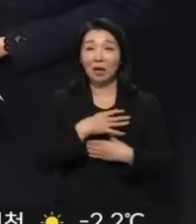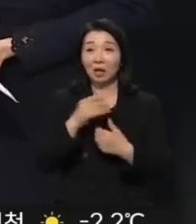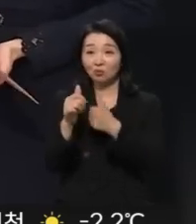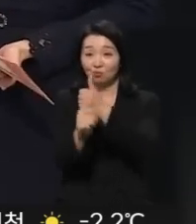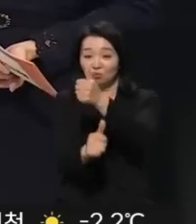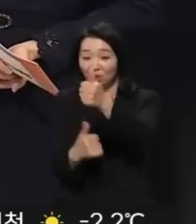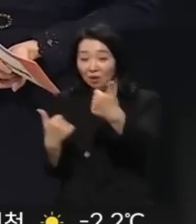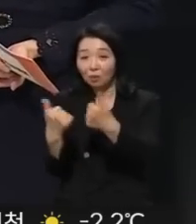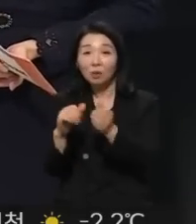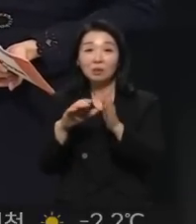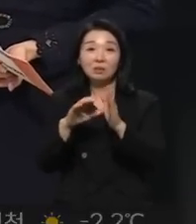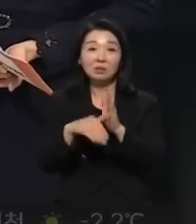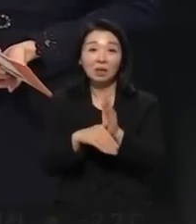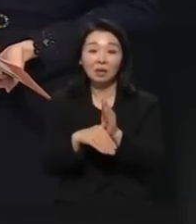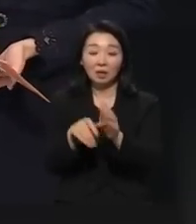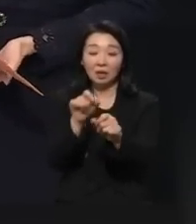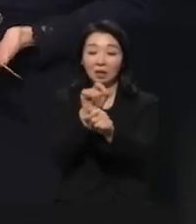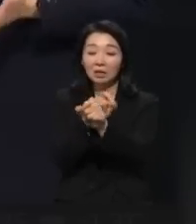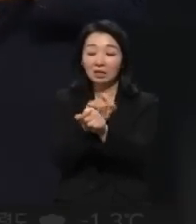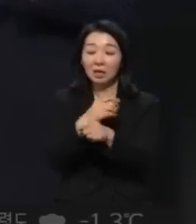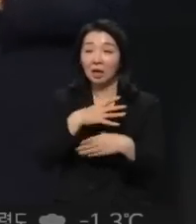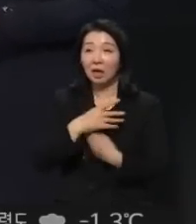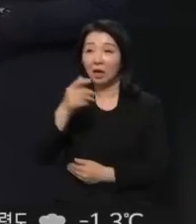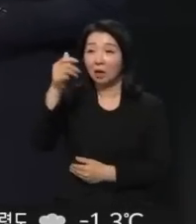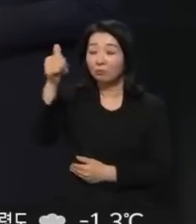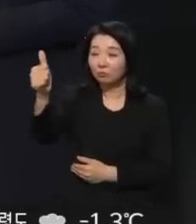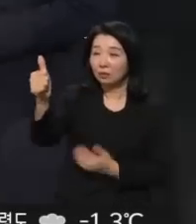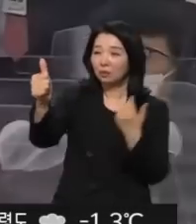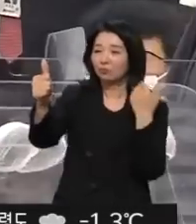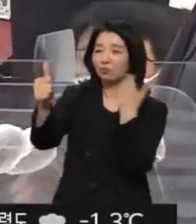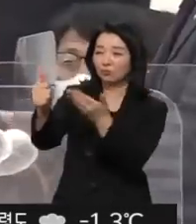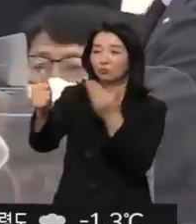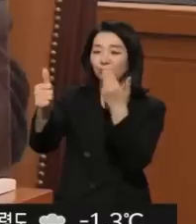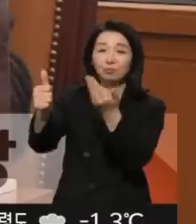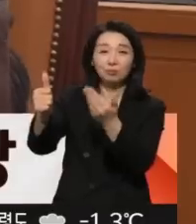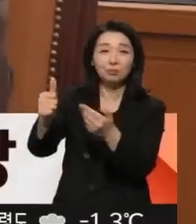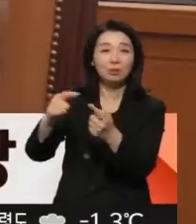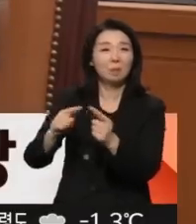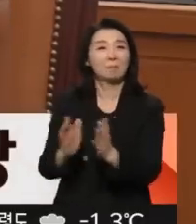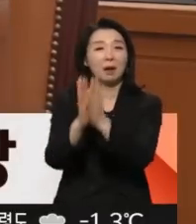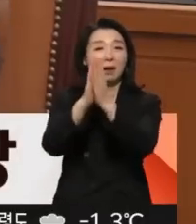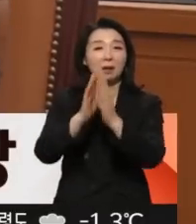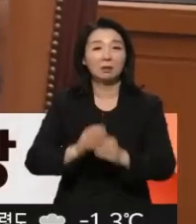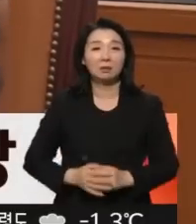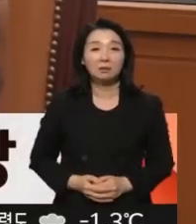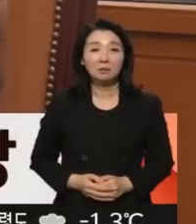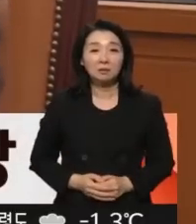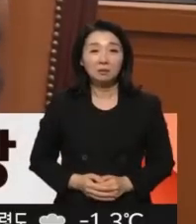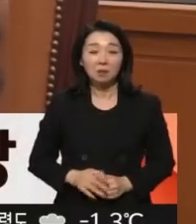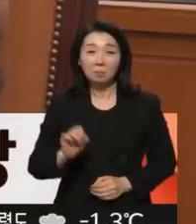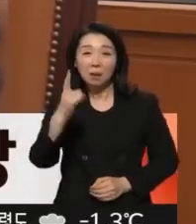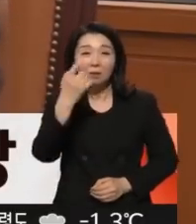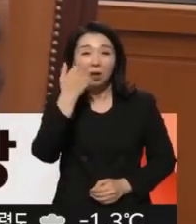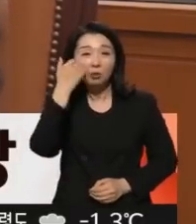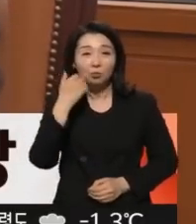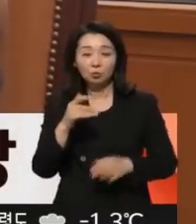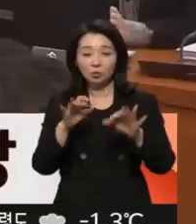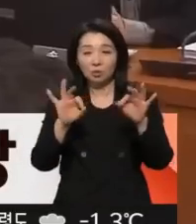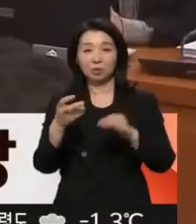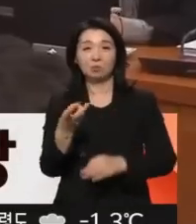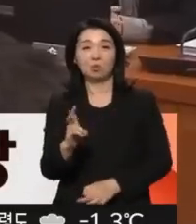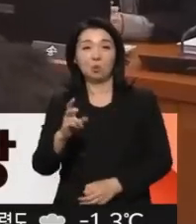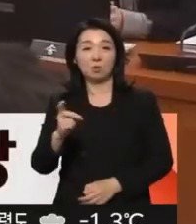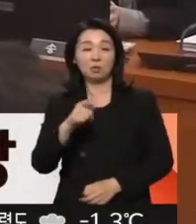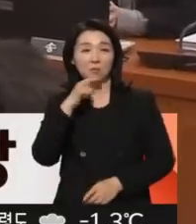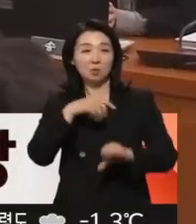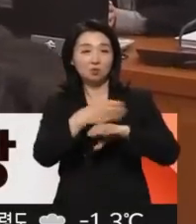일인데요. 네. 이상민 행안부 장관에 대한 질의를 놓고 좀 충돌이 일어난 겁니다. 발단은 김경 민주당 의원이 이상민